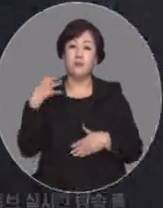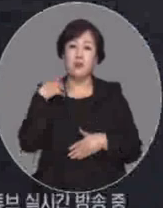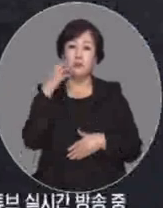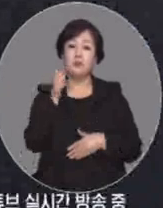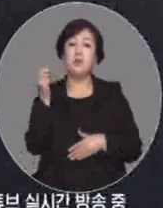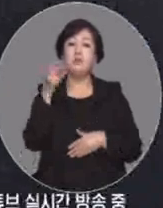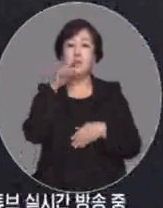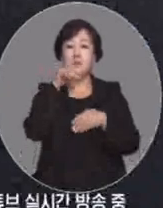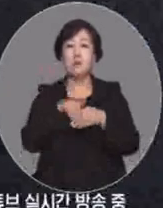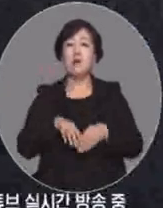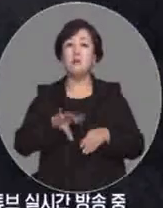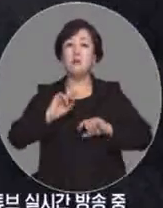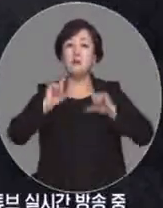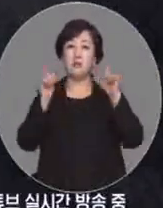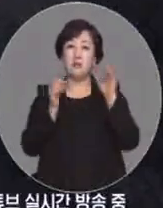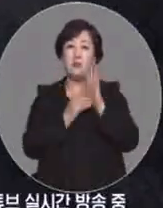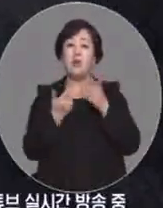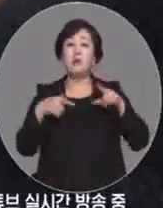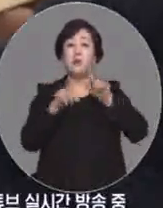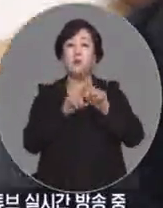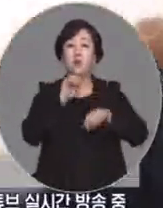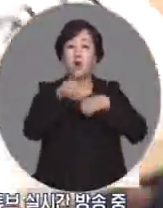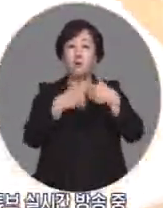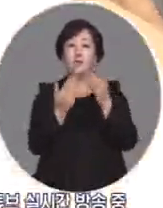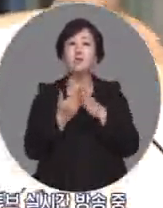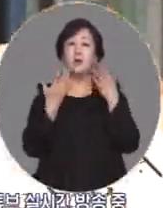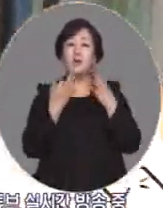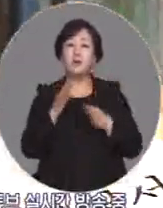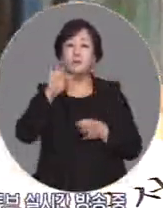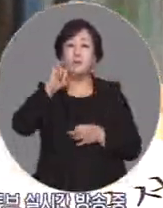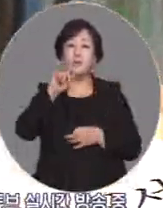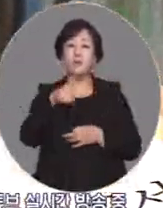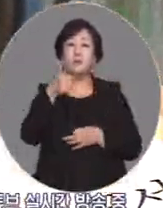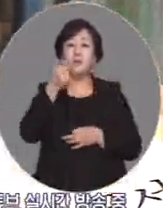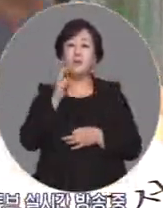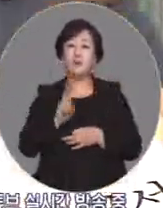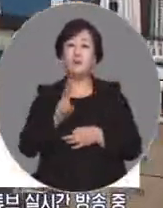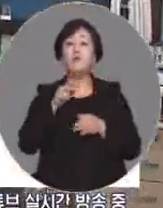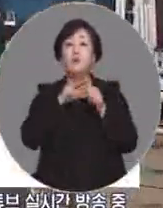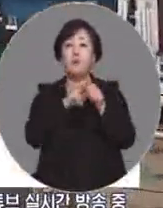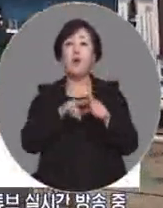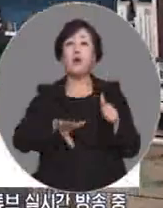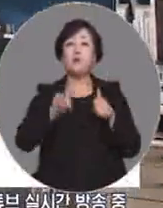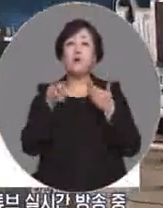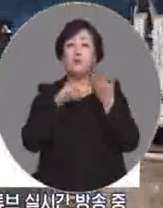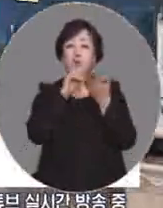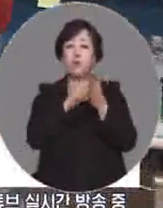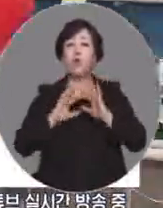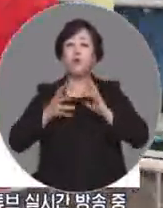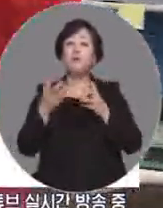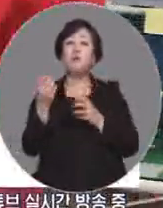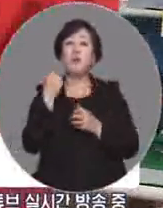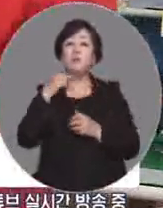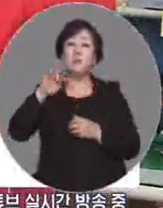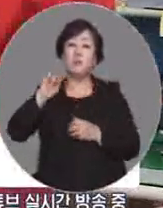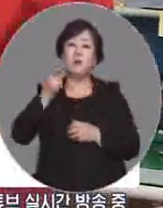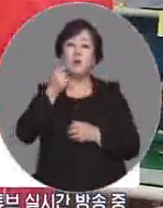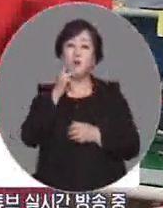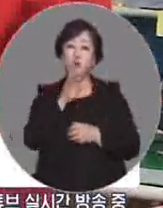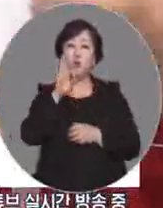남구청장 재선거 등록 첫날 더불어민주당 김석겸 후보가 가장 먼저 등록하고 국민의힘 서동욱